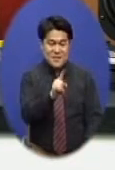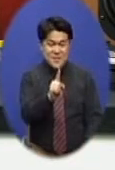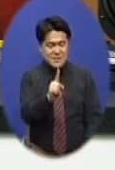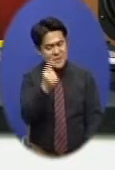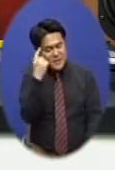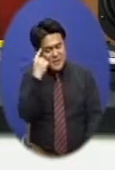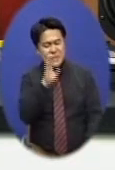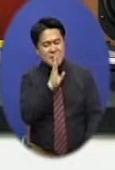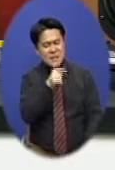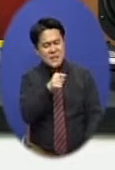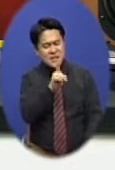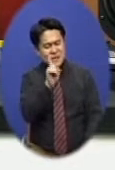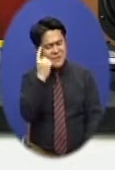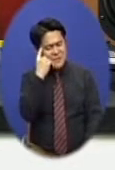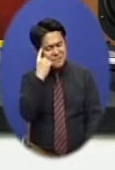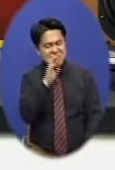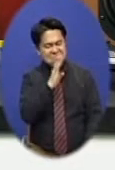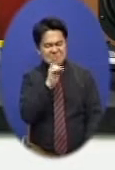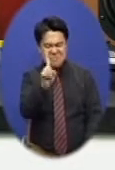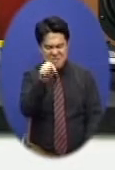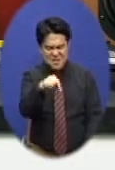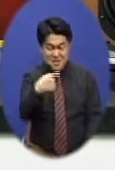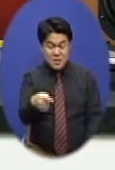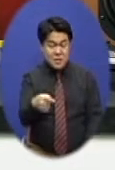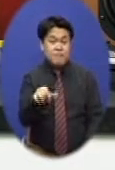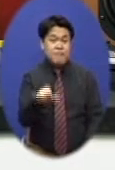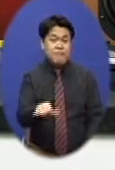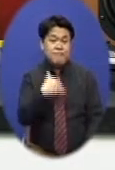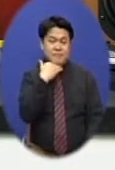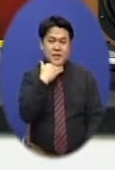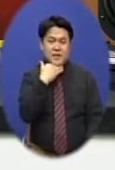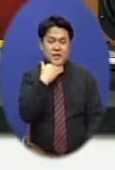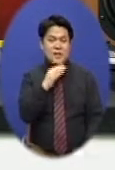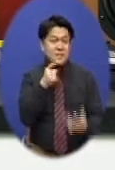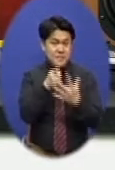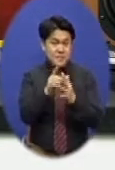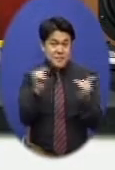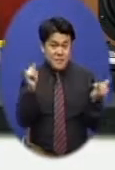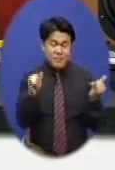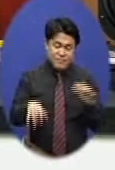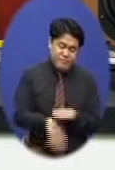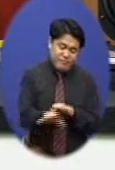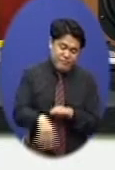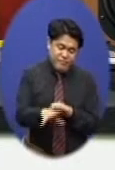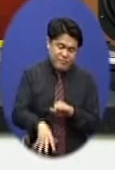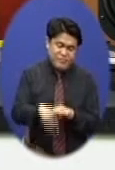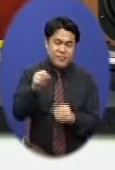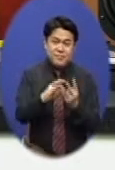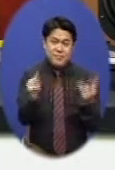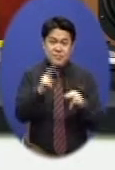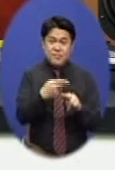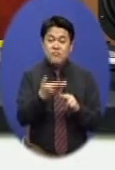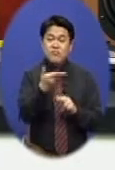1번이 정답이다 싶으시면 1번을 누르시고 전화기를 놓고 기다리시면 저희가 추첨을 해서 네. 세 분에게 선물을 드리는데